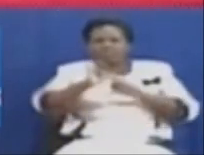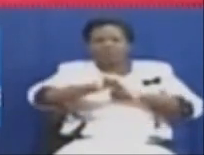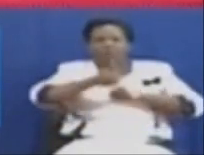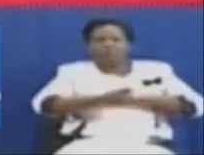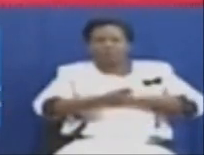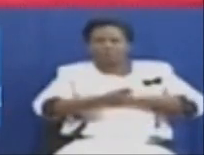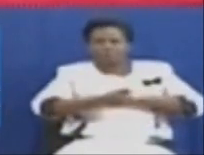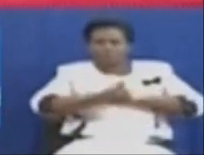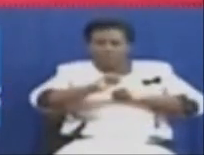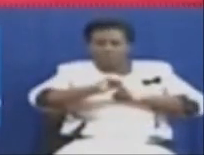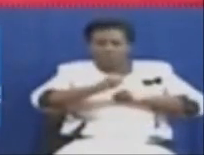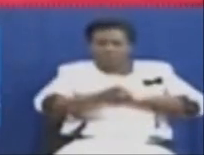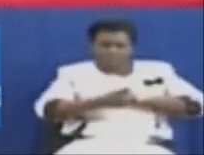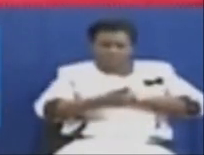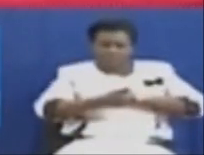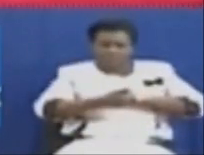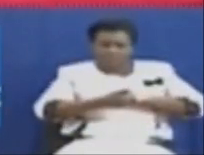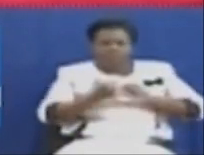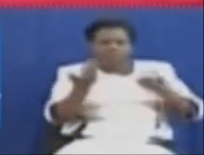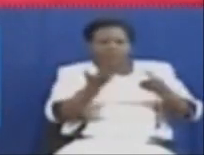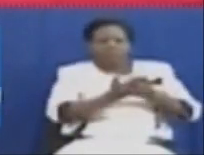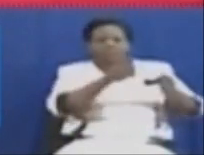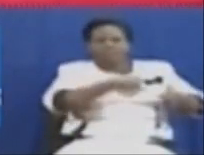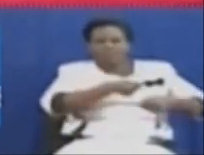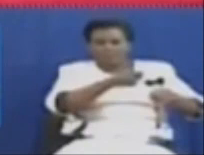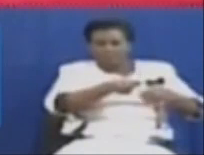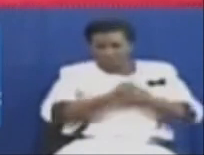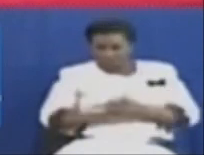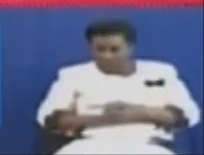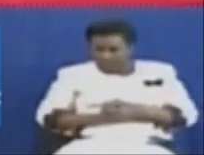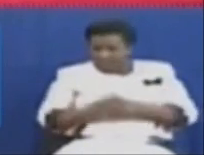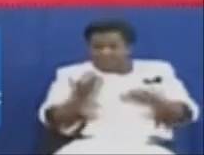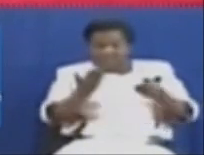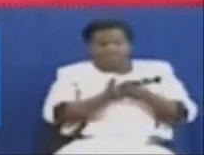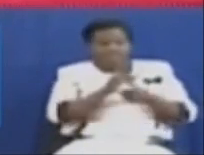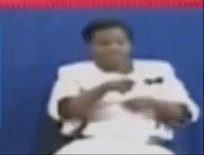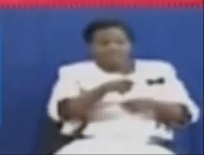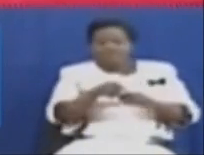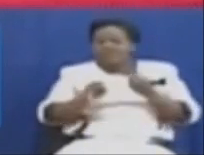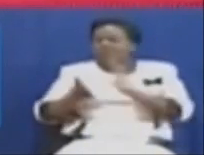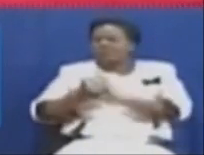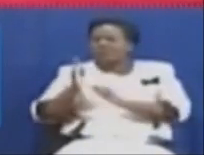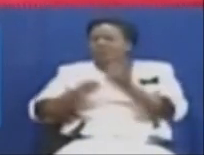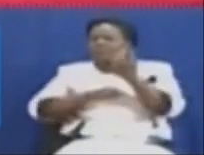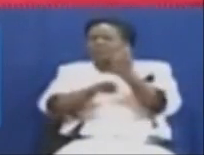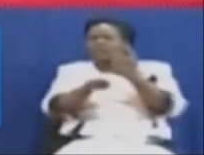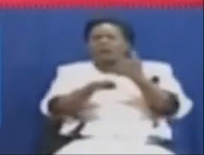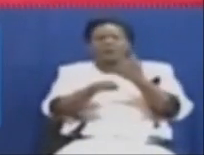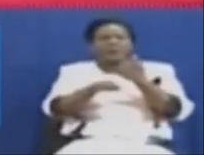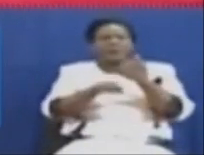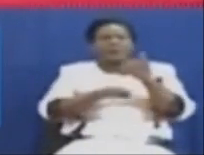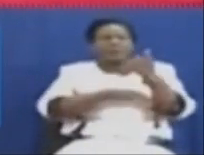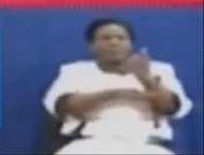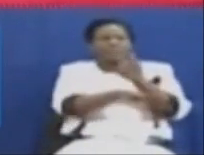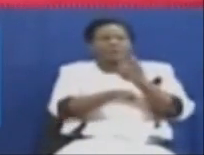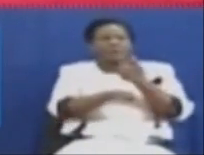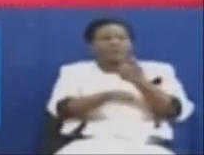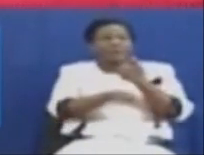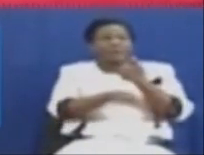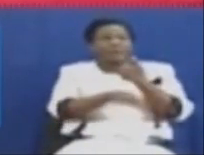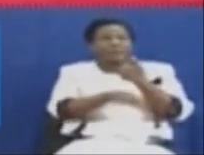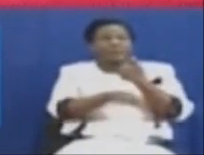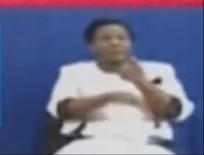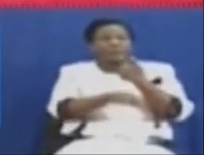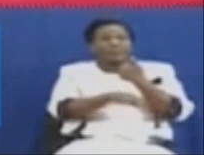Tanzania wengi walioko katika sekta ya kilimo walioko vijijini wanakabiliwa na changamoto ya upatikanaji wa mitaji, na hasa pale ambapo wamekuwa wakienda